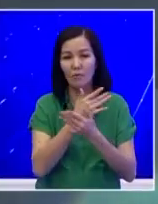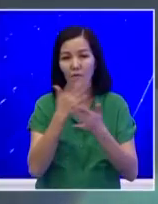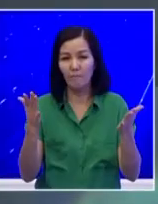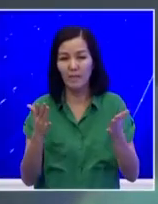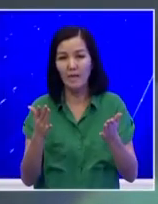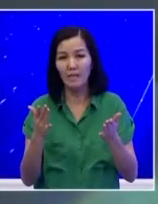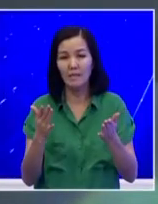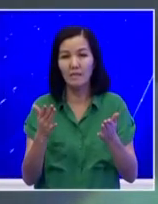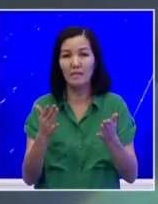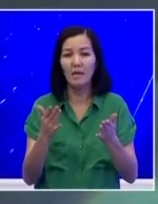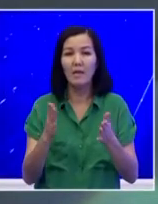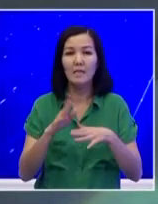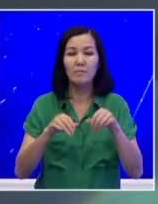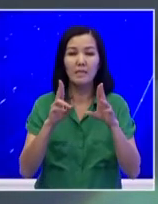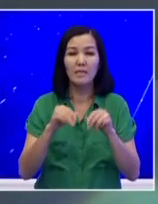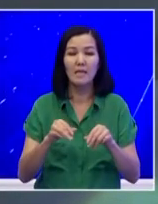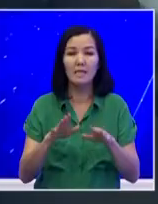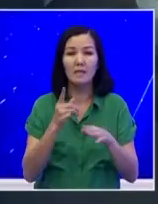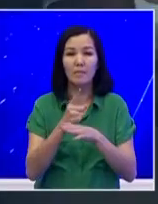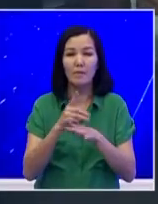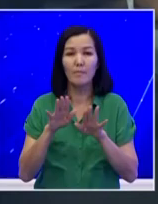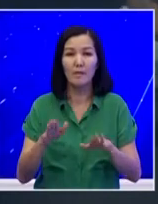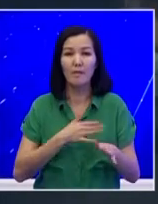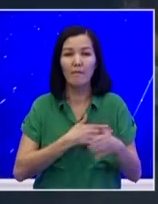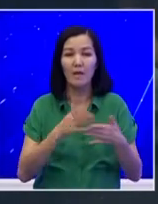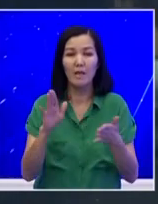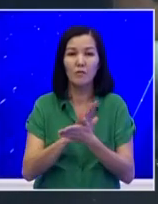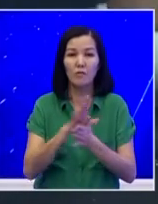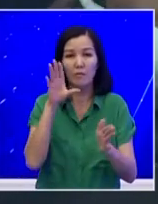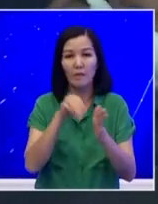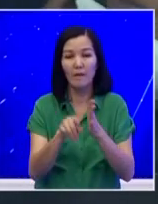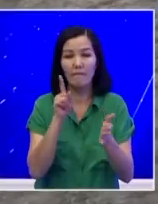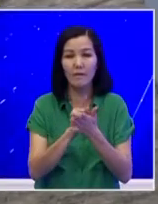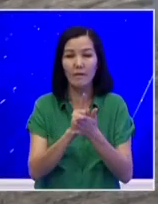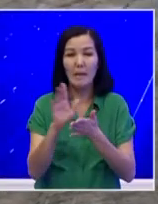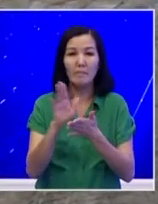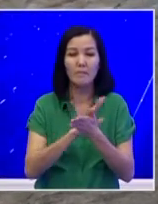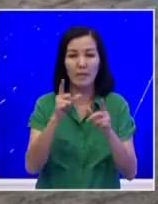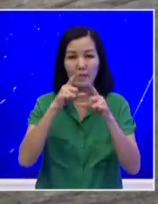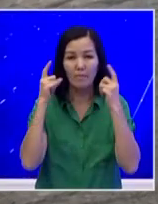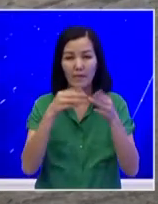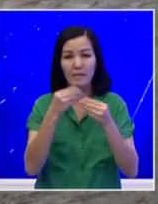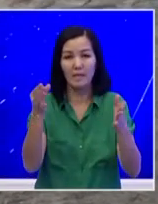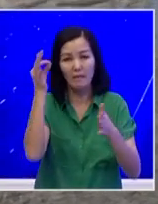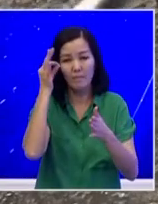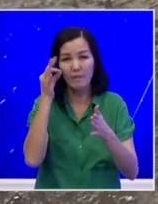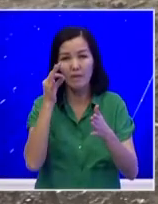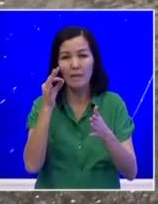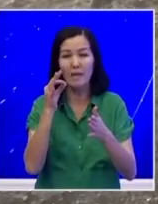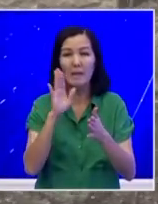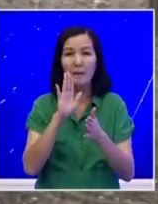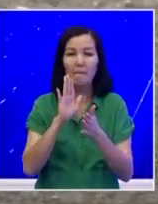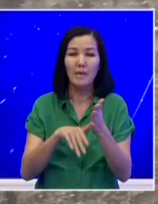В тандеме со специалистами блокпоста работают и волонтеры. В их обязанности входит раздача бесплатных масок и напоминание о мерах